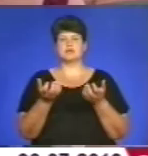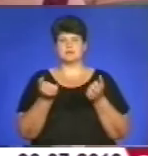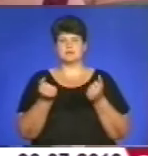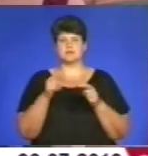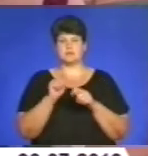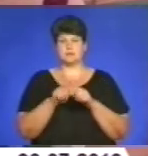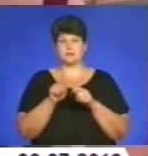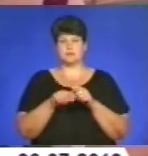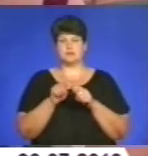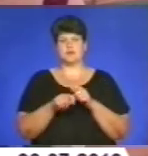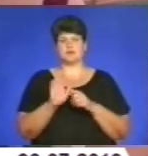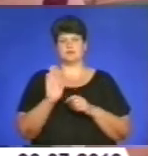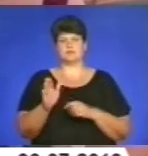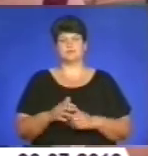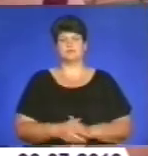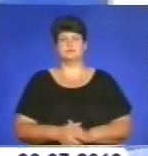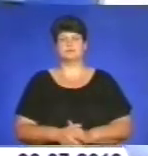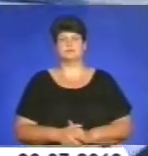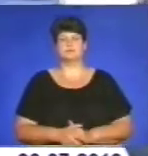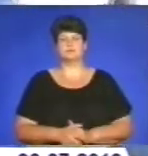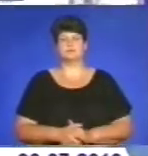стежитимуть відповідні органи.